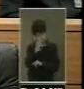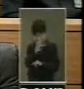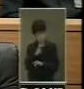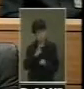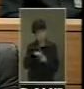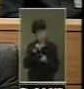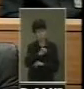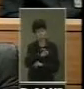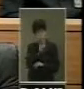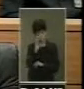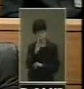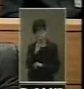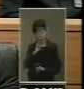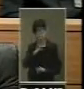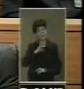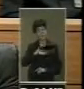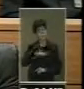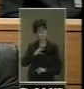า